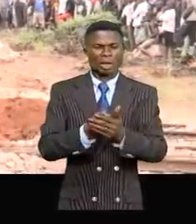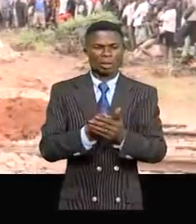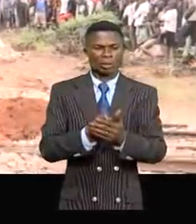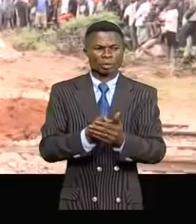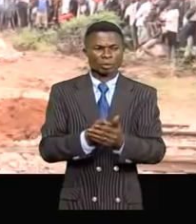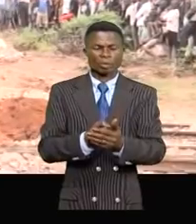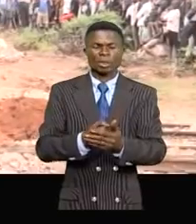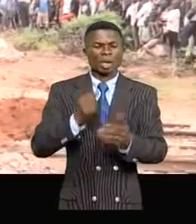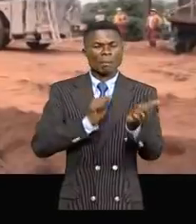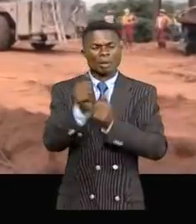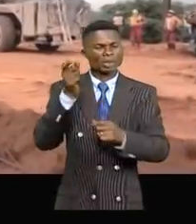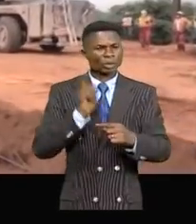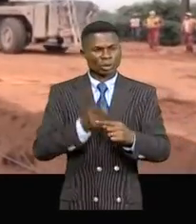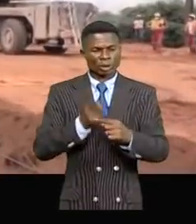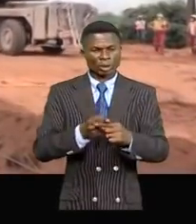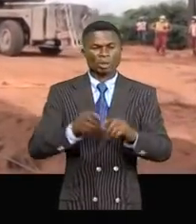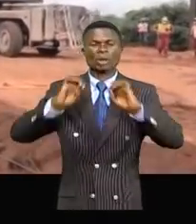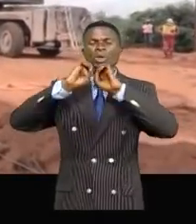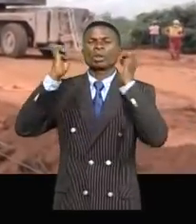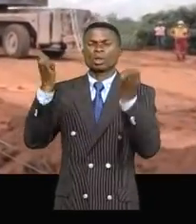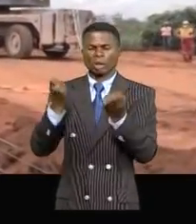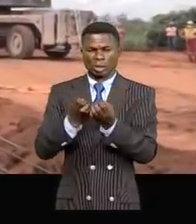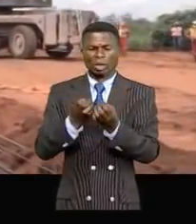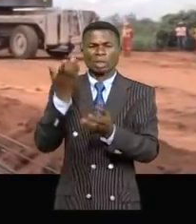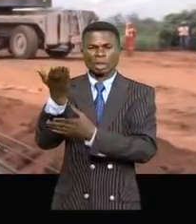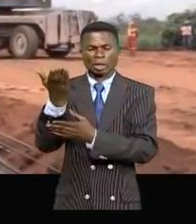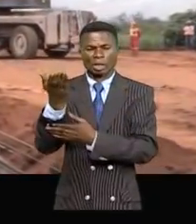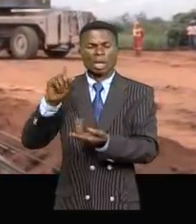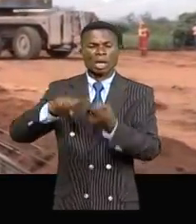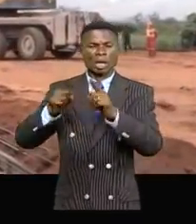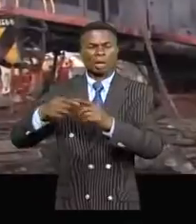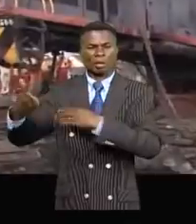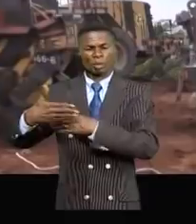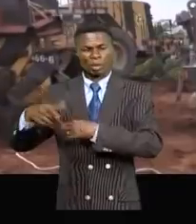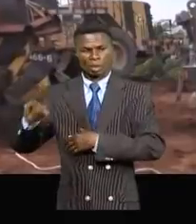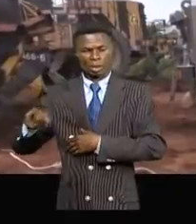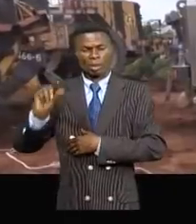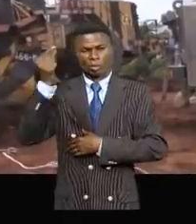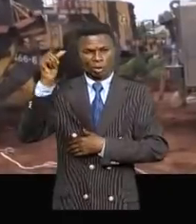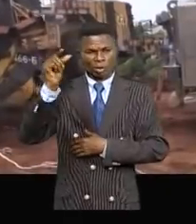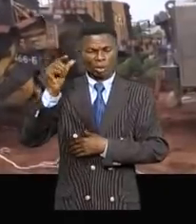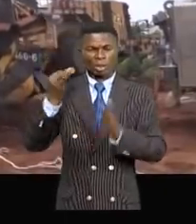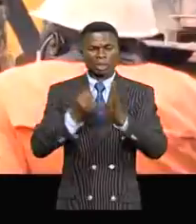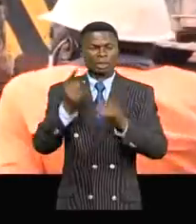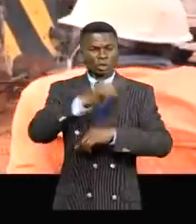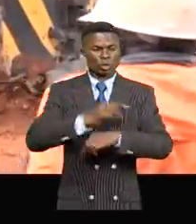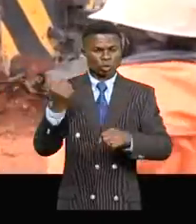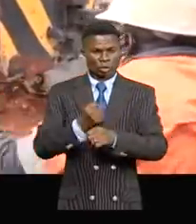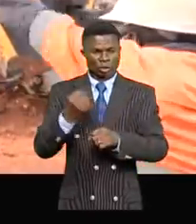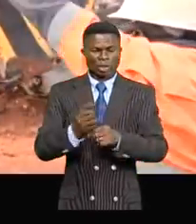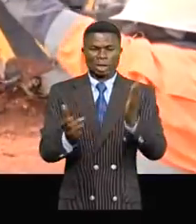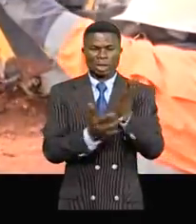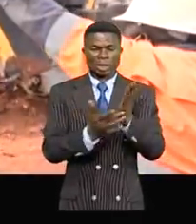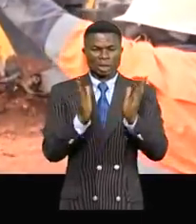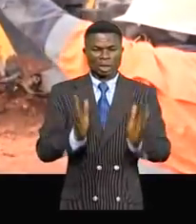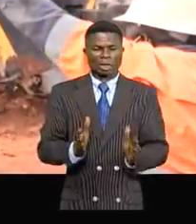sont impraticables. Puis l'entreprise a fait appel à son arsenal d'engins miniers. Au bout des 6 jours de travail, le